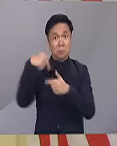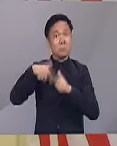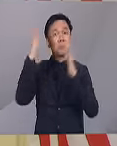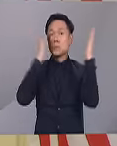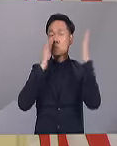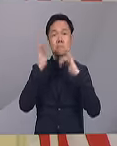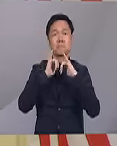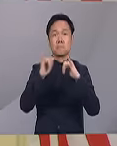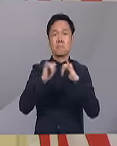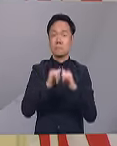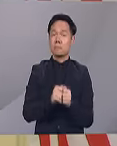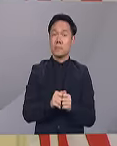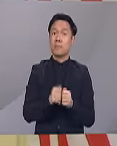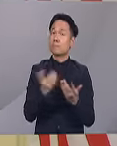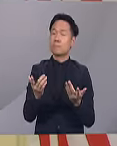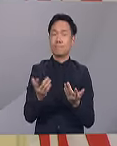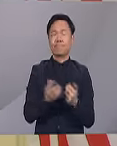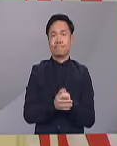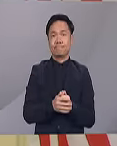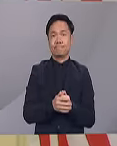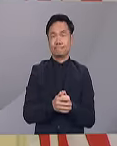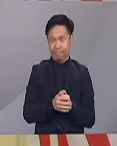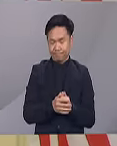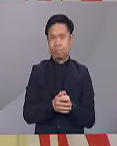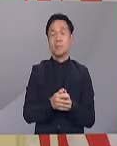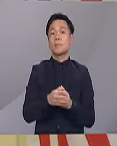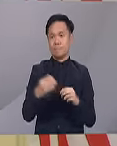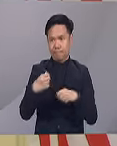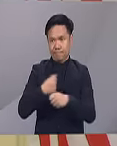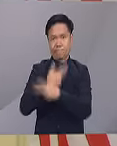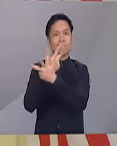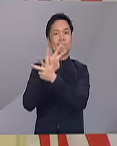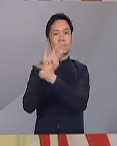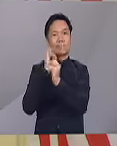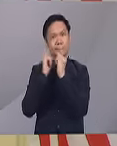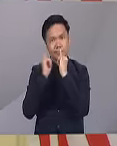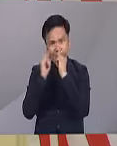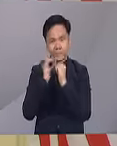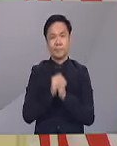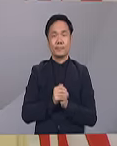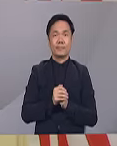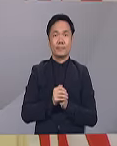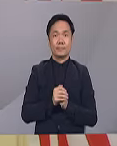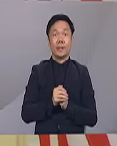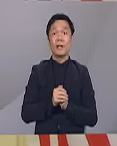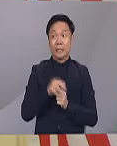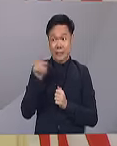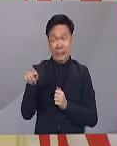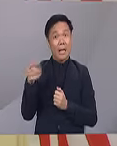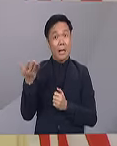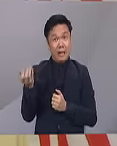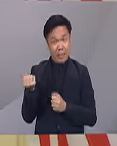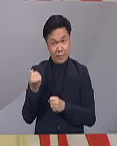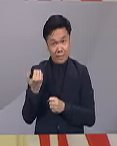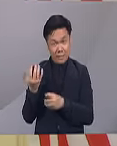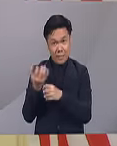Jadi saya harap teruskan interview secara online. Bagi mereka yang mendapat tawaran pekerjaan dan